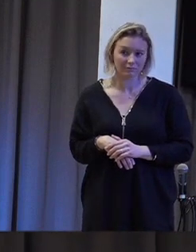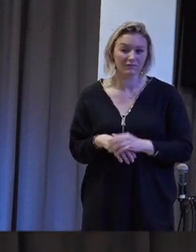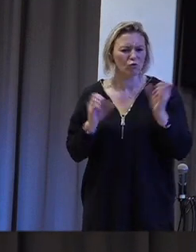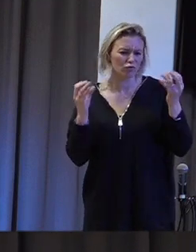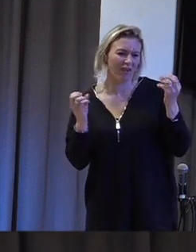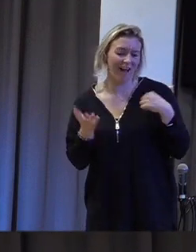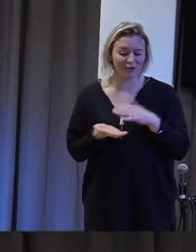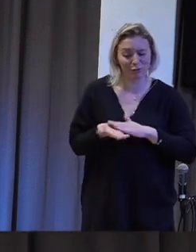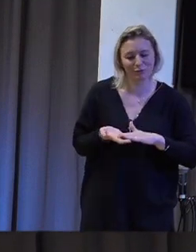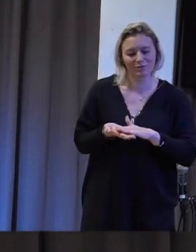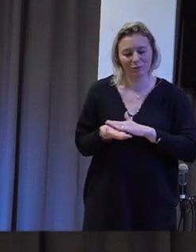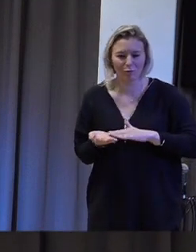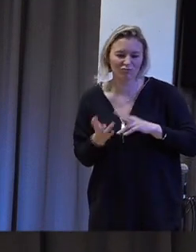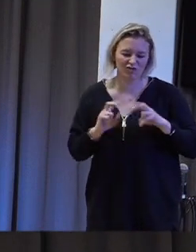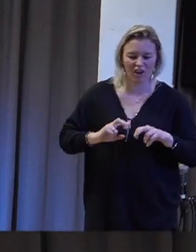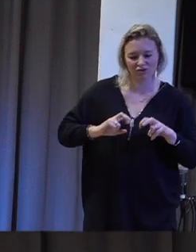ainsi.